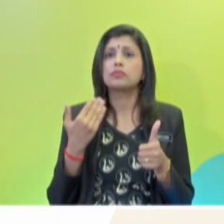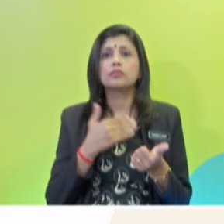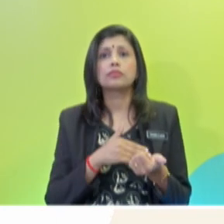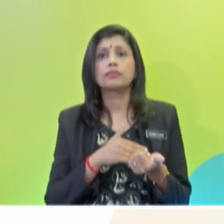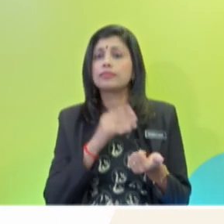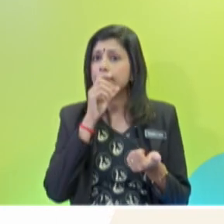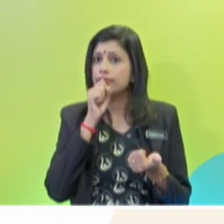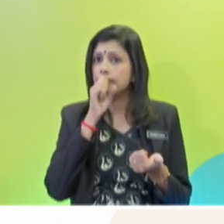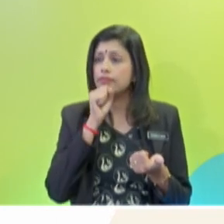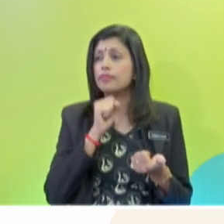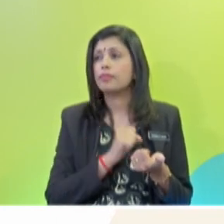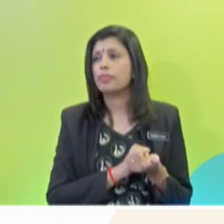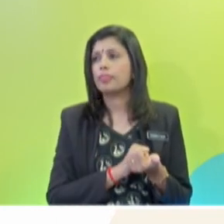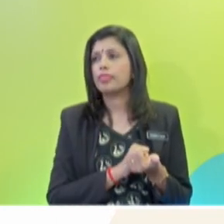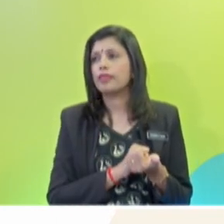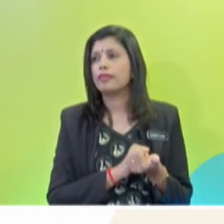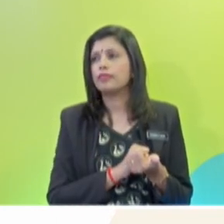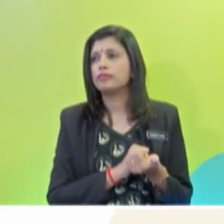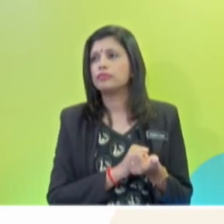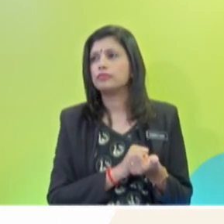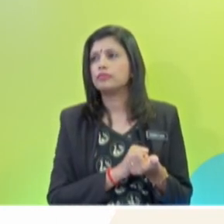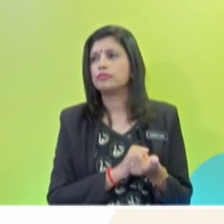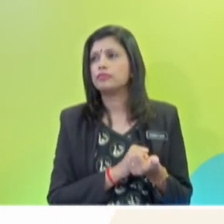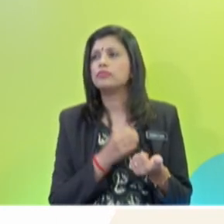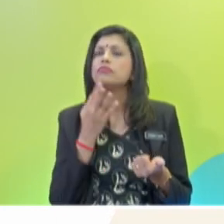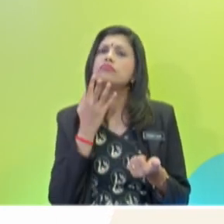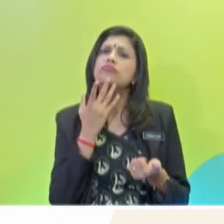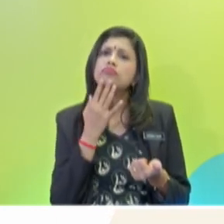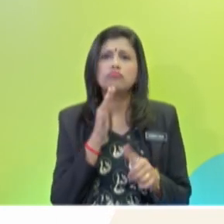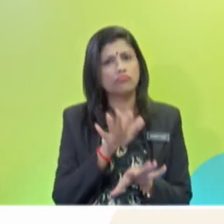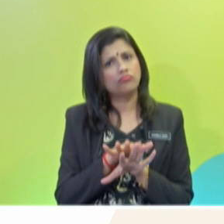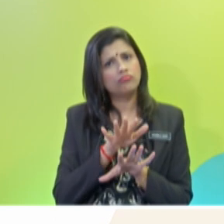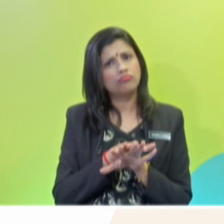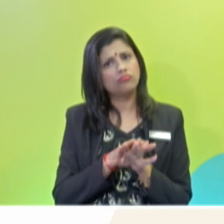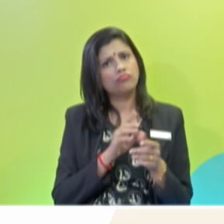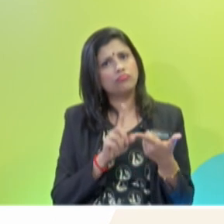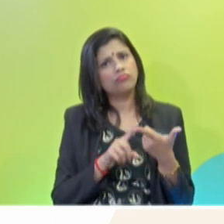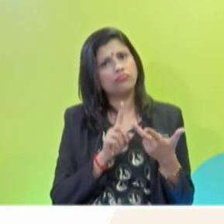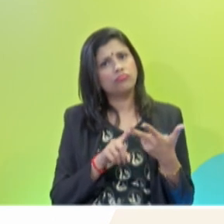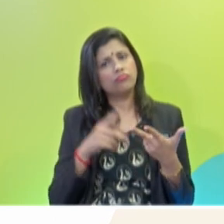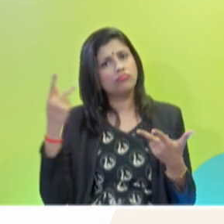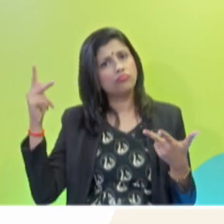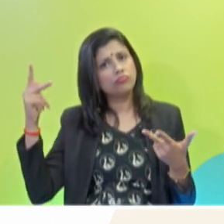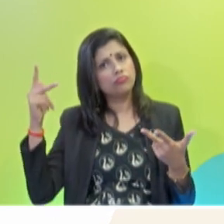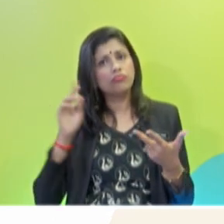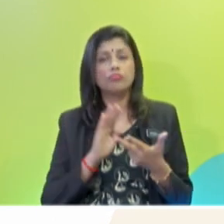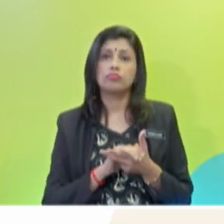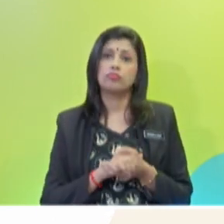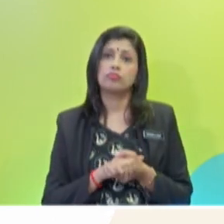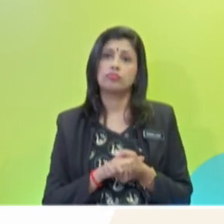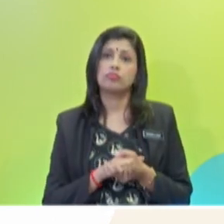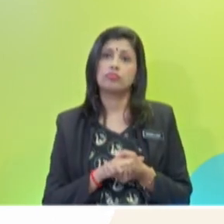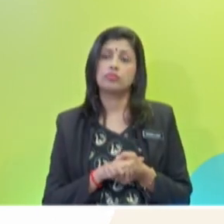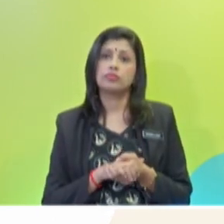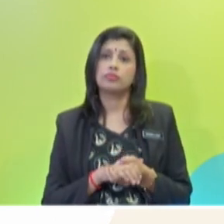warna oren lagi. Ada macam-macam cikgu. Warna kuning. Warna kuning.